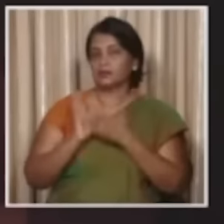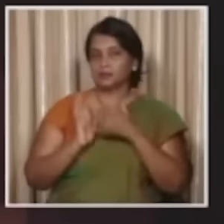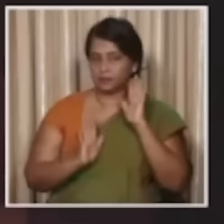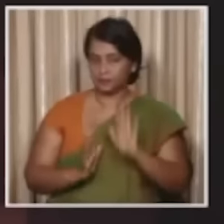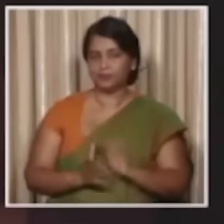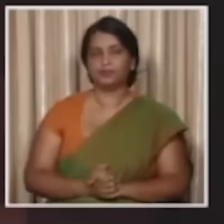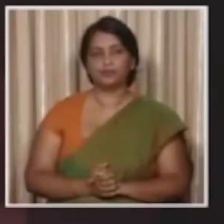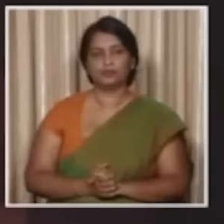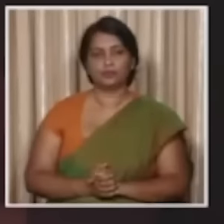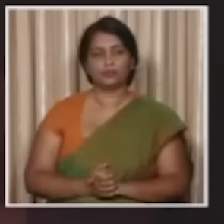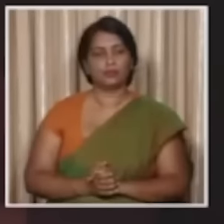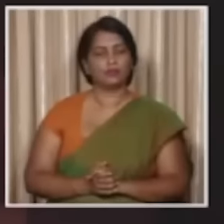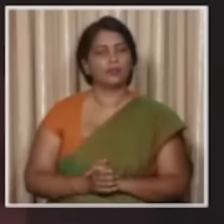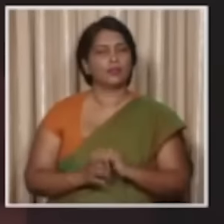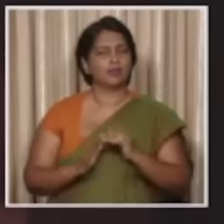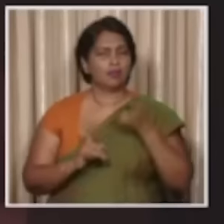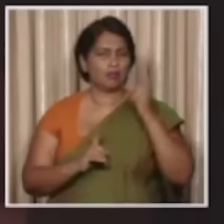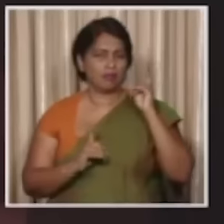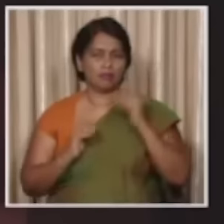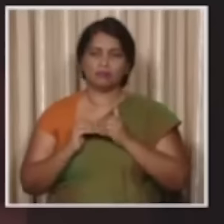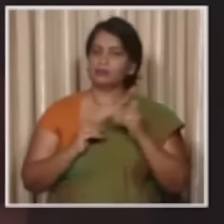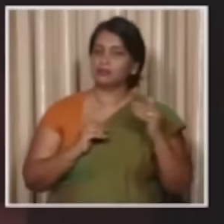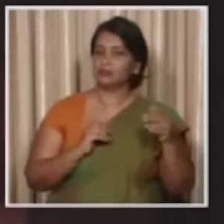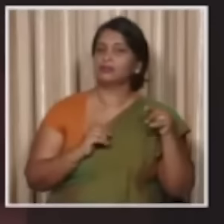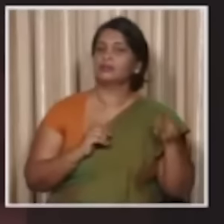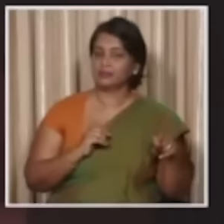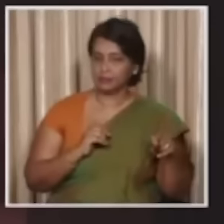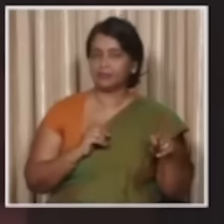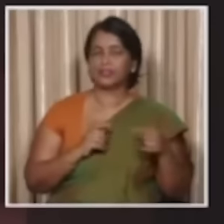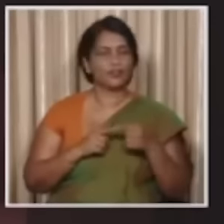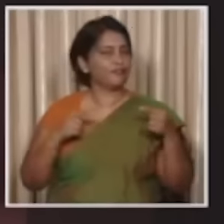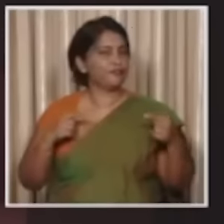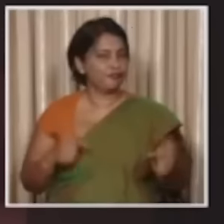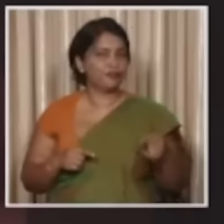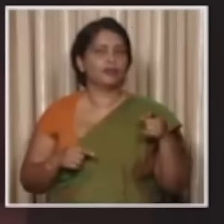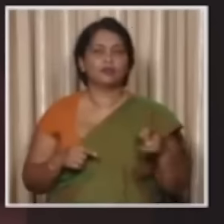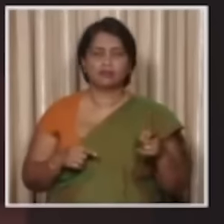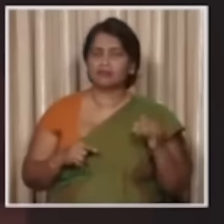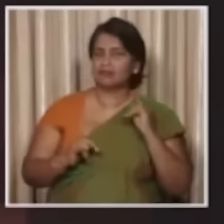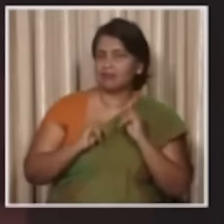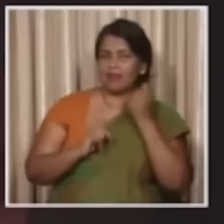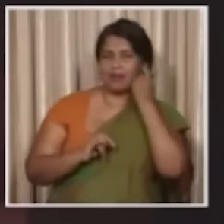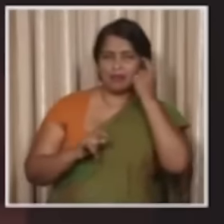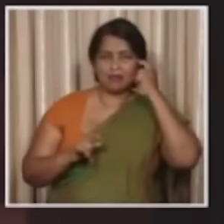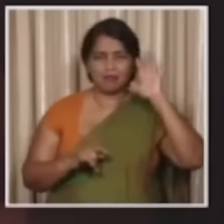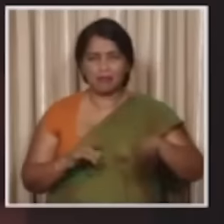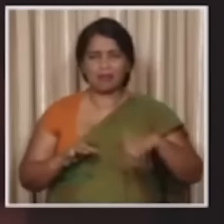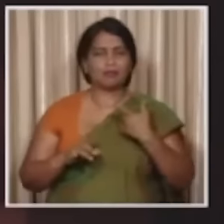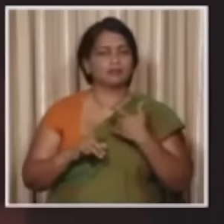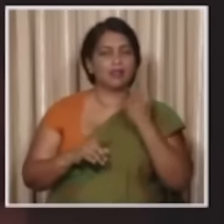ඕන ප්‍රතිගාමී සමාජවල තමයි මෙයට විරුද්ධව එක එක අමනෝඥ මත